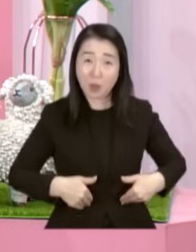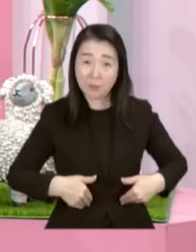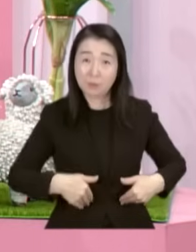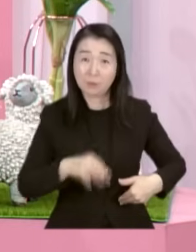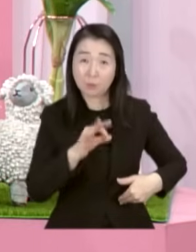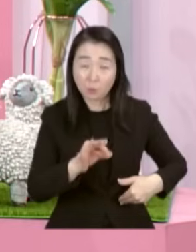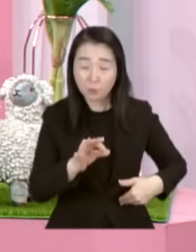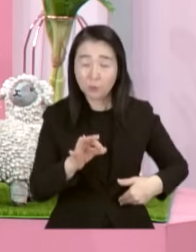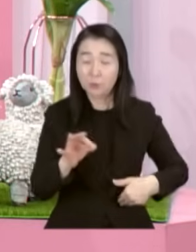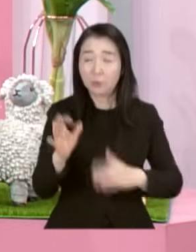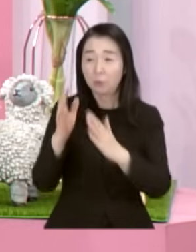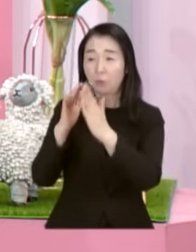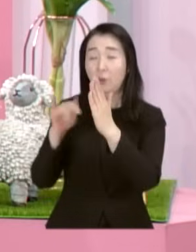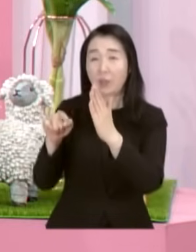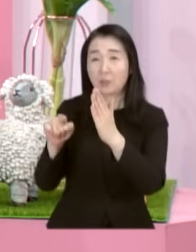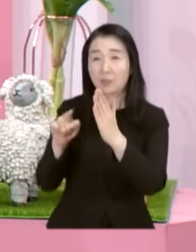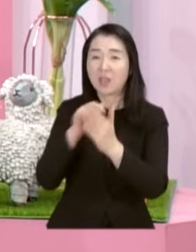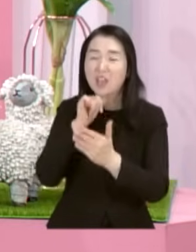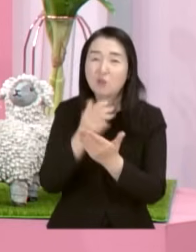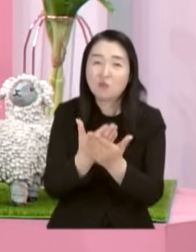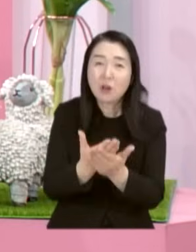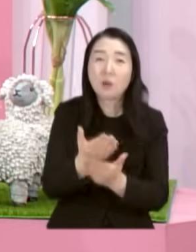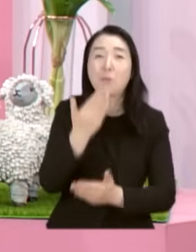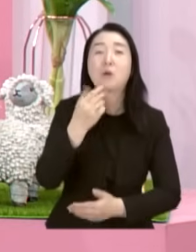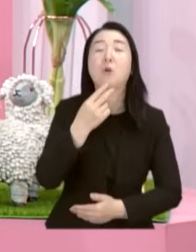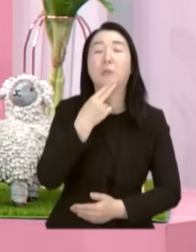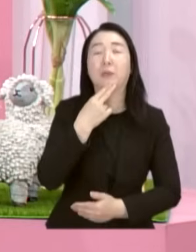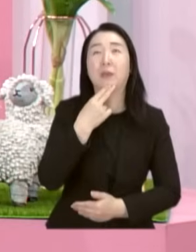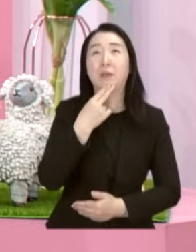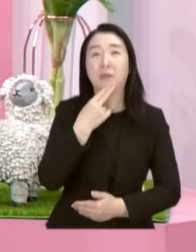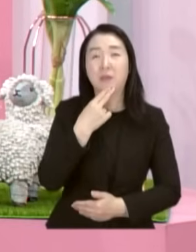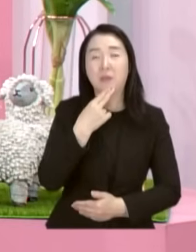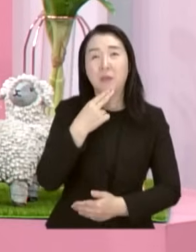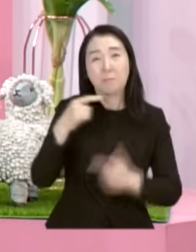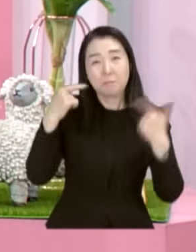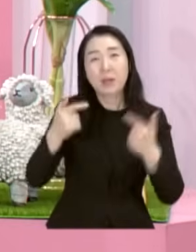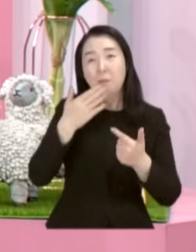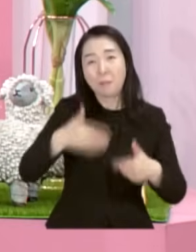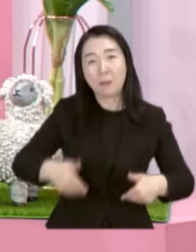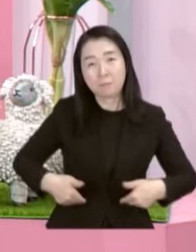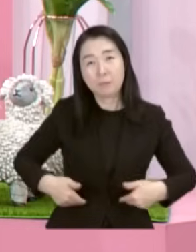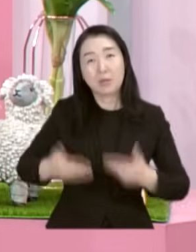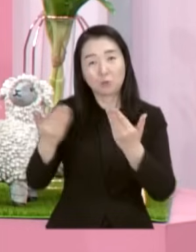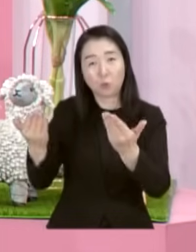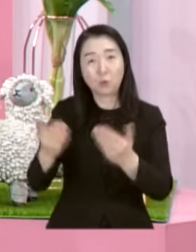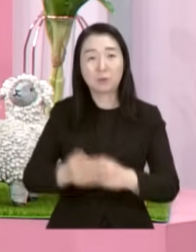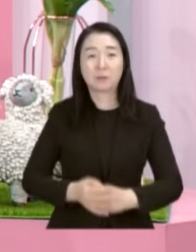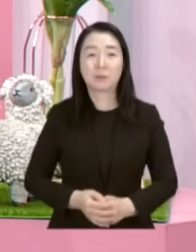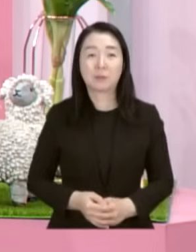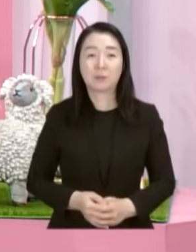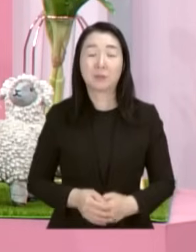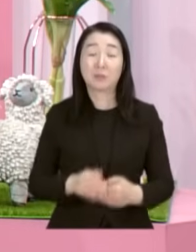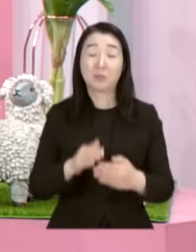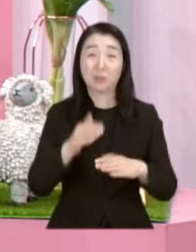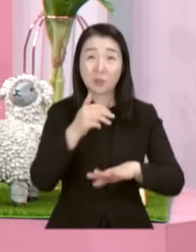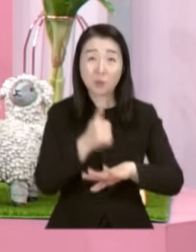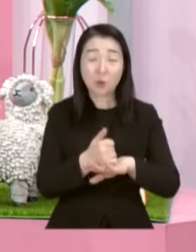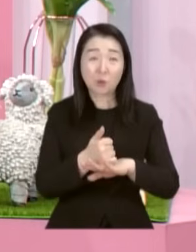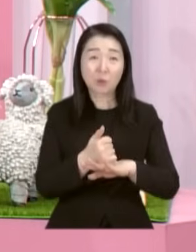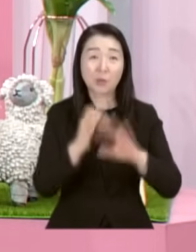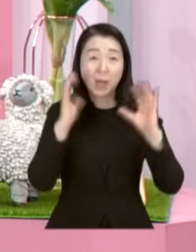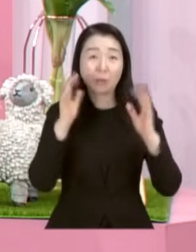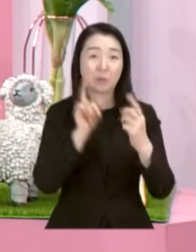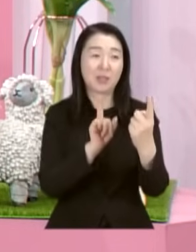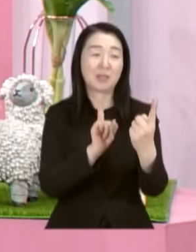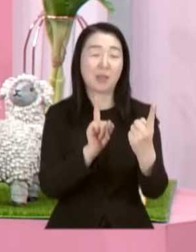아니라 그 가정이 구걸하고 먹지 않도록 일용할 양식은 저희가 한다. 예. 그래서 예. 1대1 아동